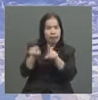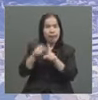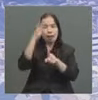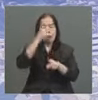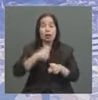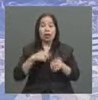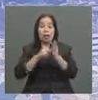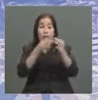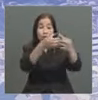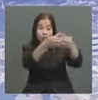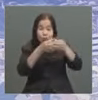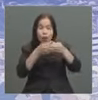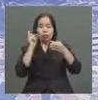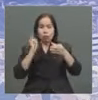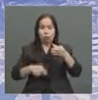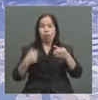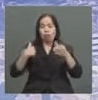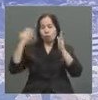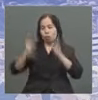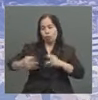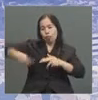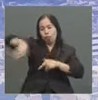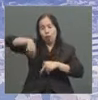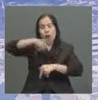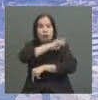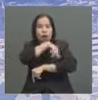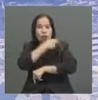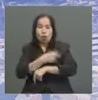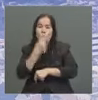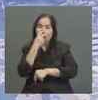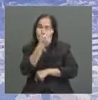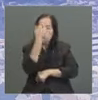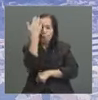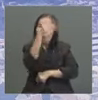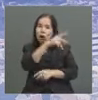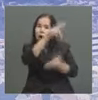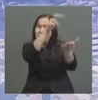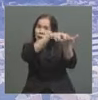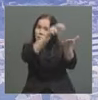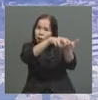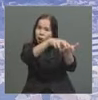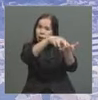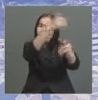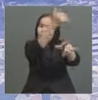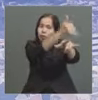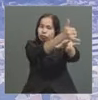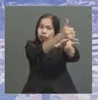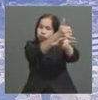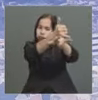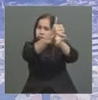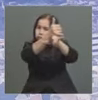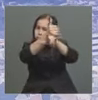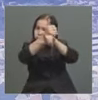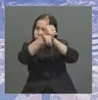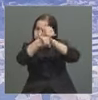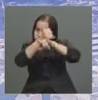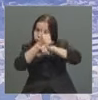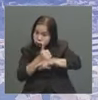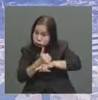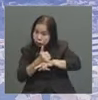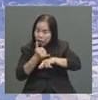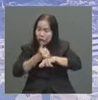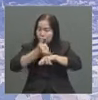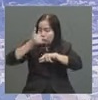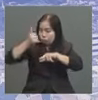หน้าที่ทางด้านสาธารณสุขดูตั้งแต่ก่อนมาระหว่างที่เดินทางมาแล้วก็ลง